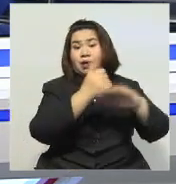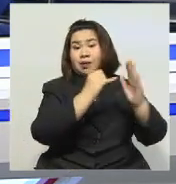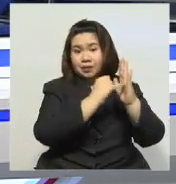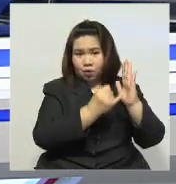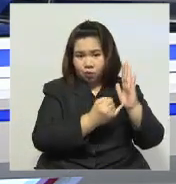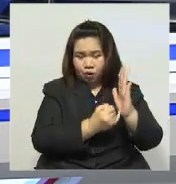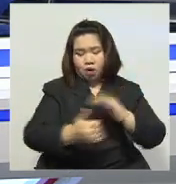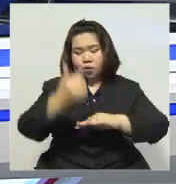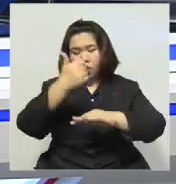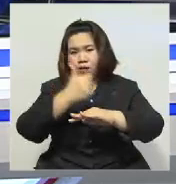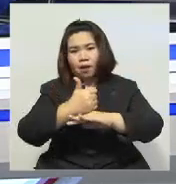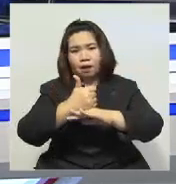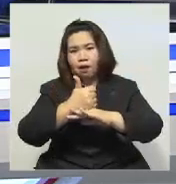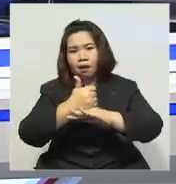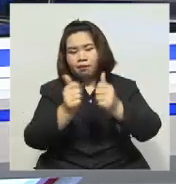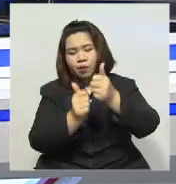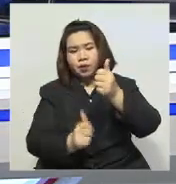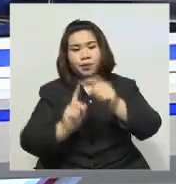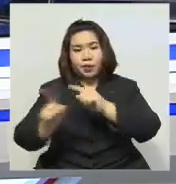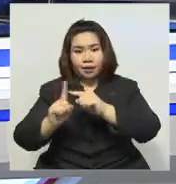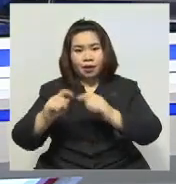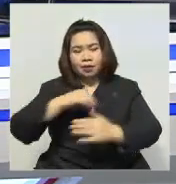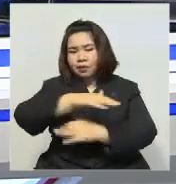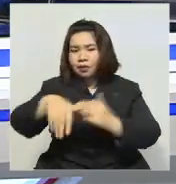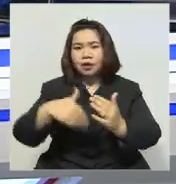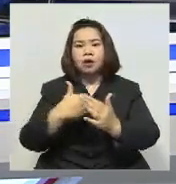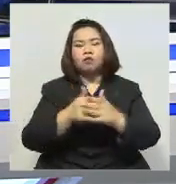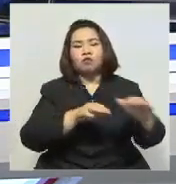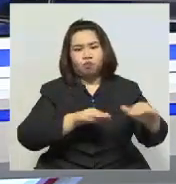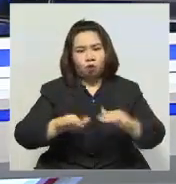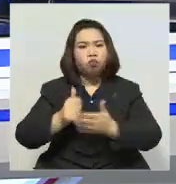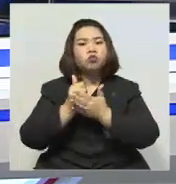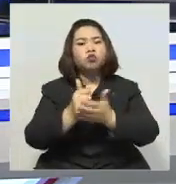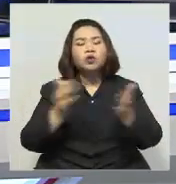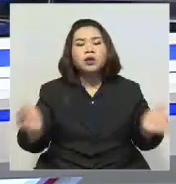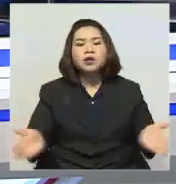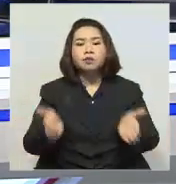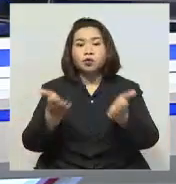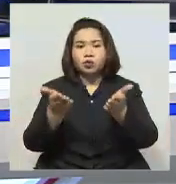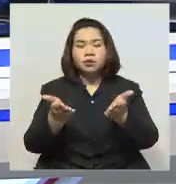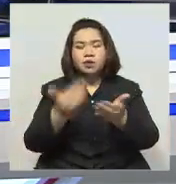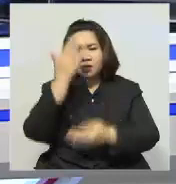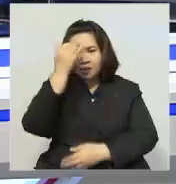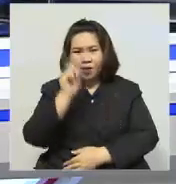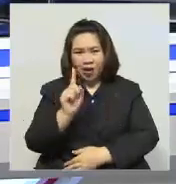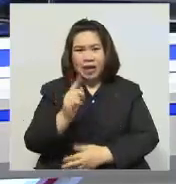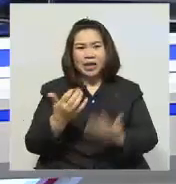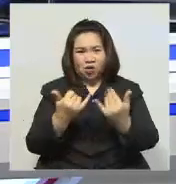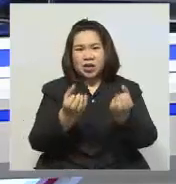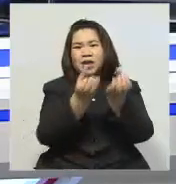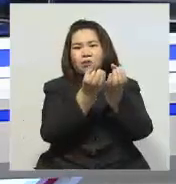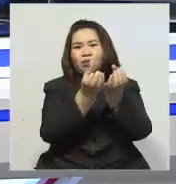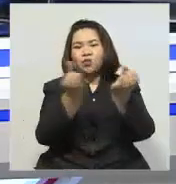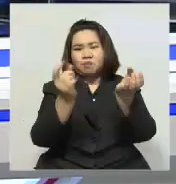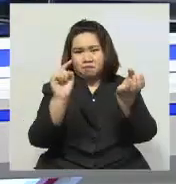ดผู้บริหารระดับจังหวัดให้ทุกคนเนี่ยได้เตรียมความพร้อมเรื่องของการสนับสนุนนะคะเตรียมความพร้อมให้ดีเพราะว่าตอนนี้ก็เป็นรัฐธรรมนูญ